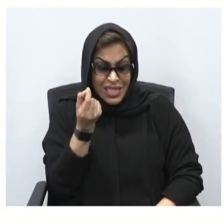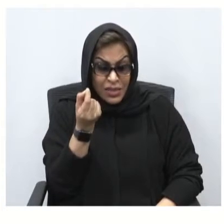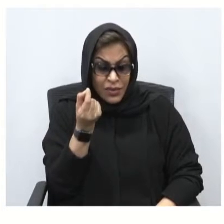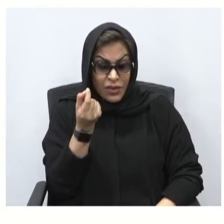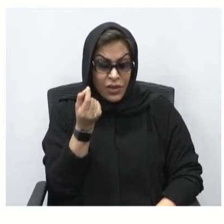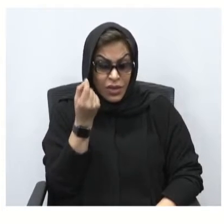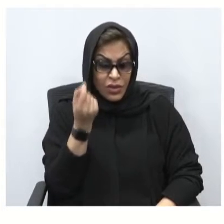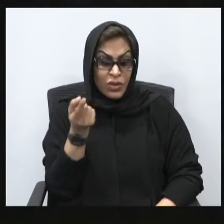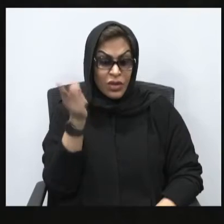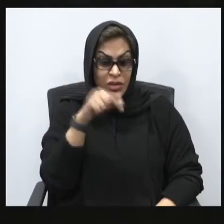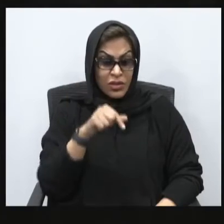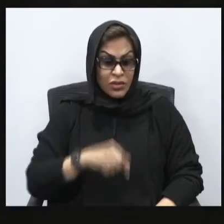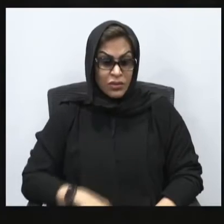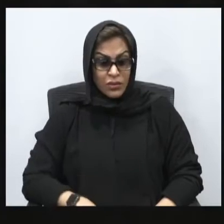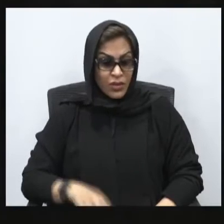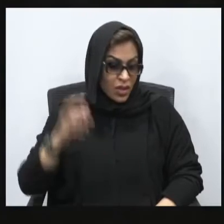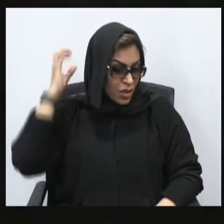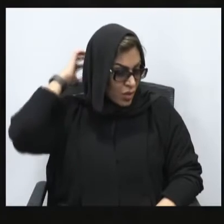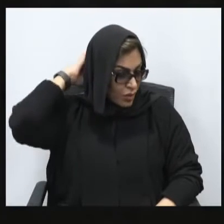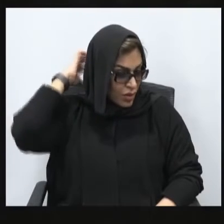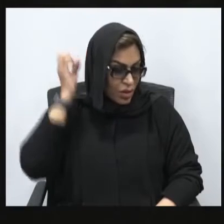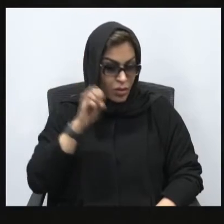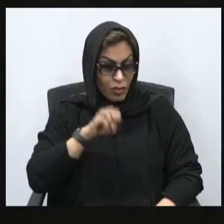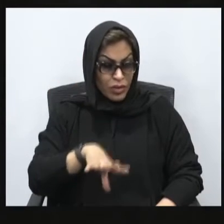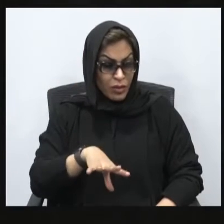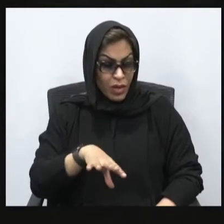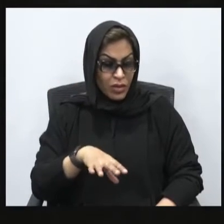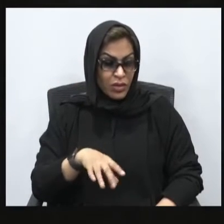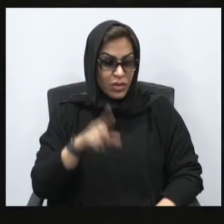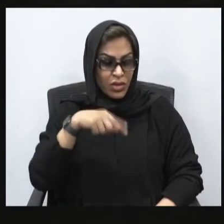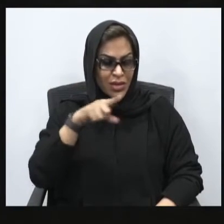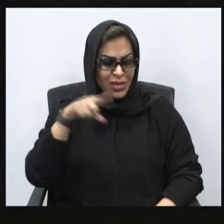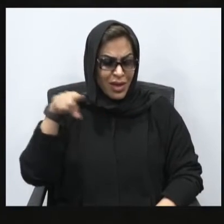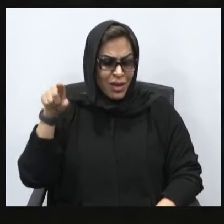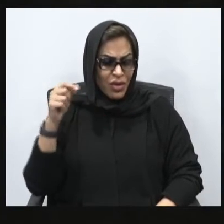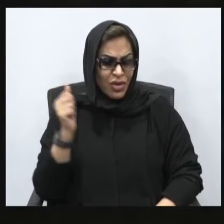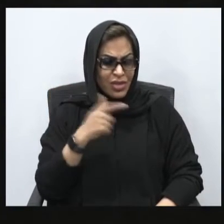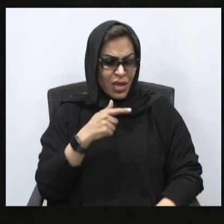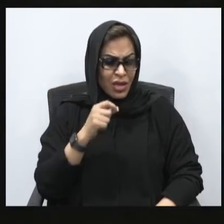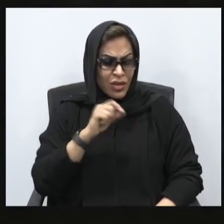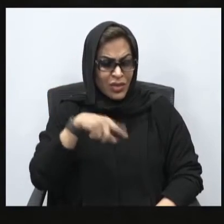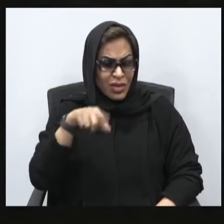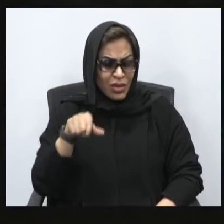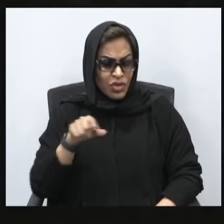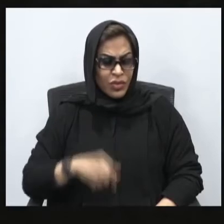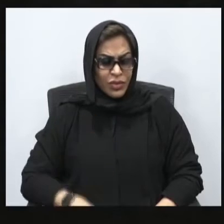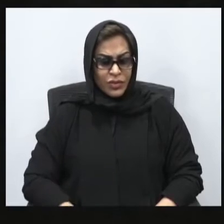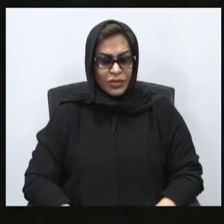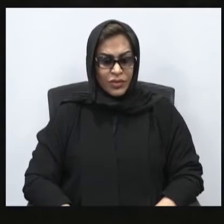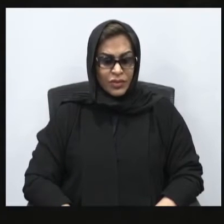دقيقه يبدا مين الدماغ يسيطر ويرسل رس سائل اجباريه بحدوث عمليه